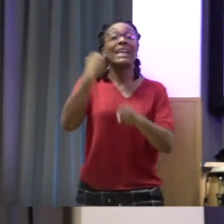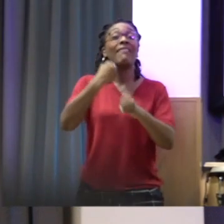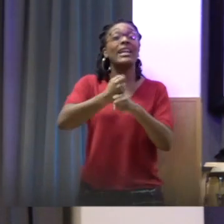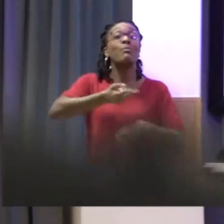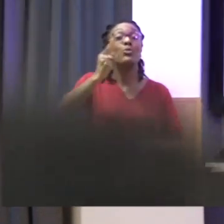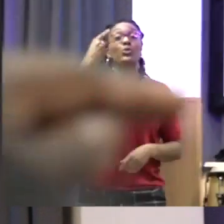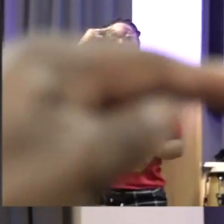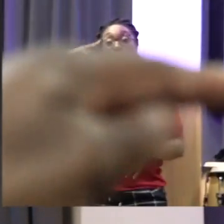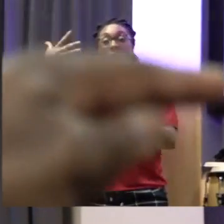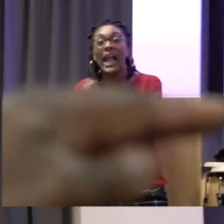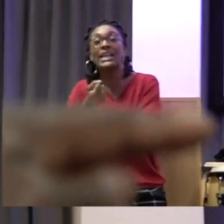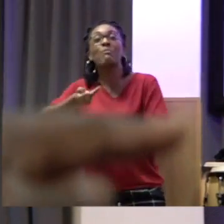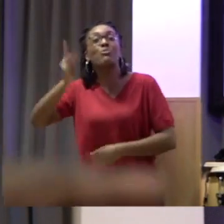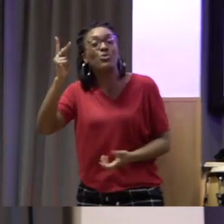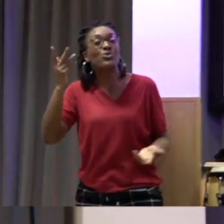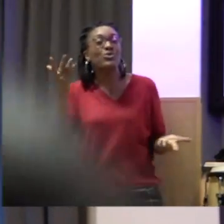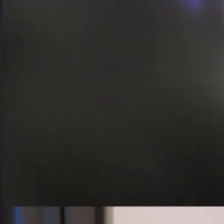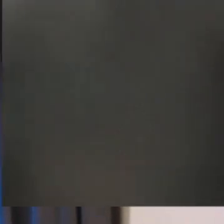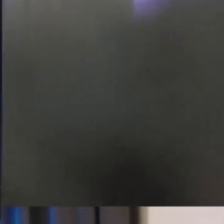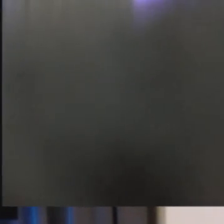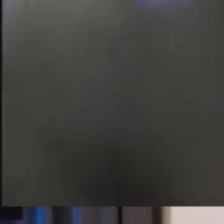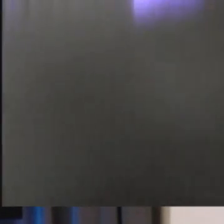plus pour gagner